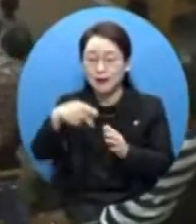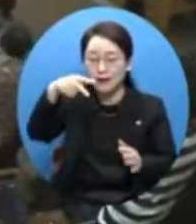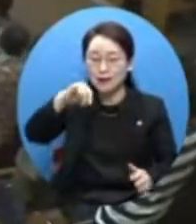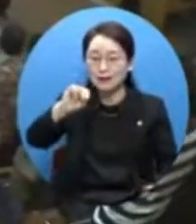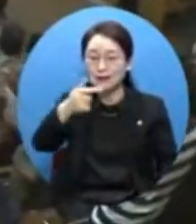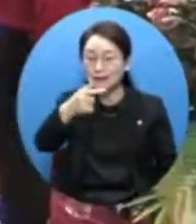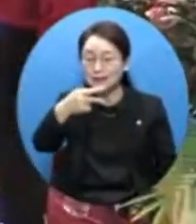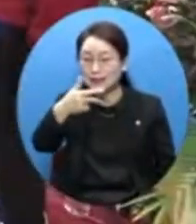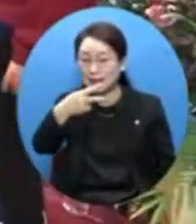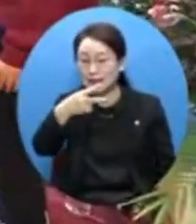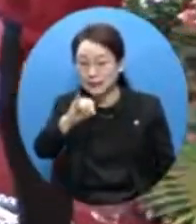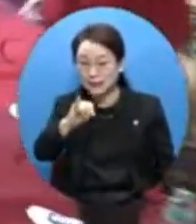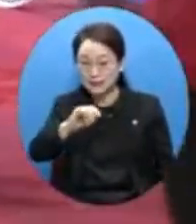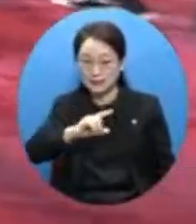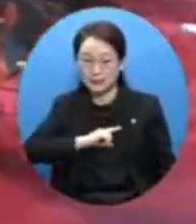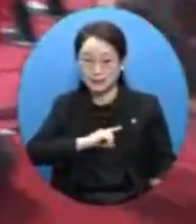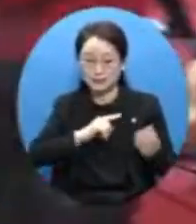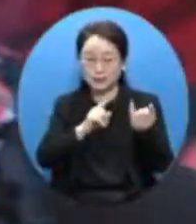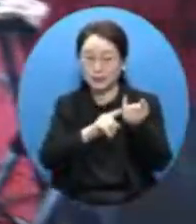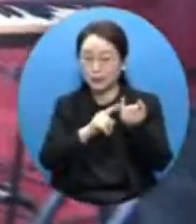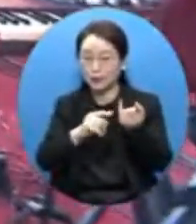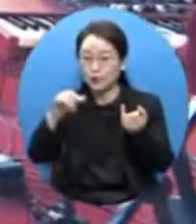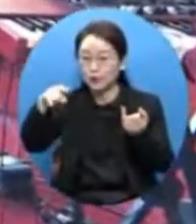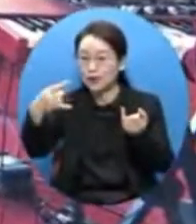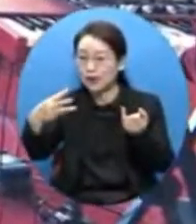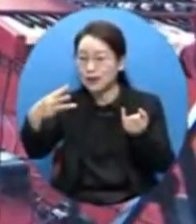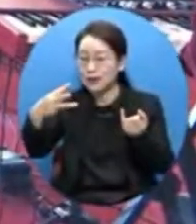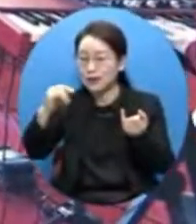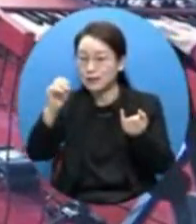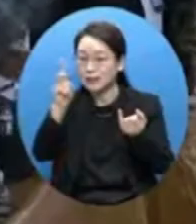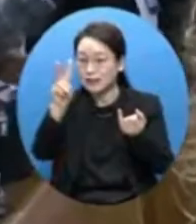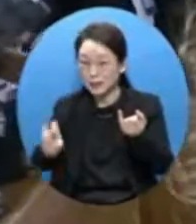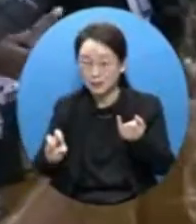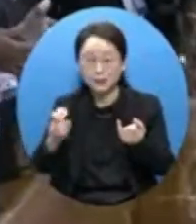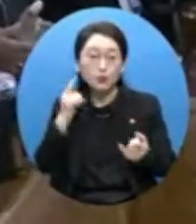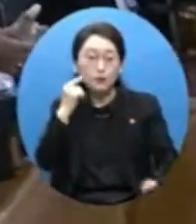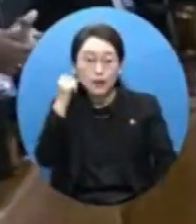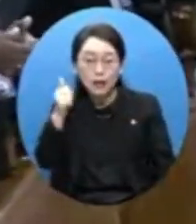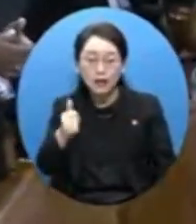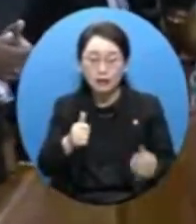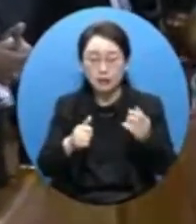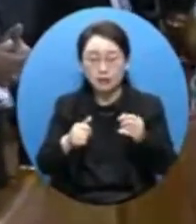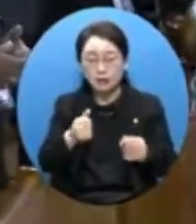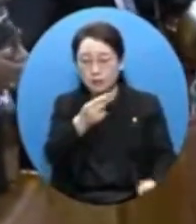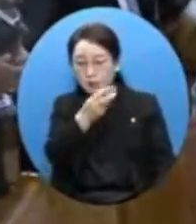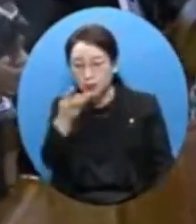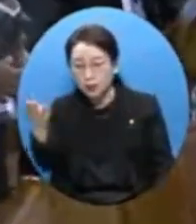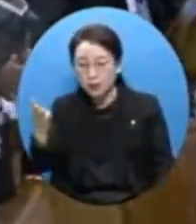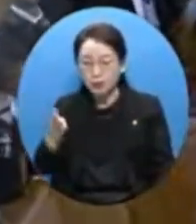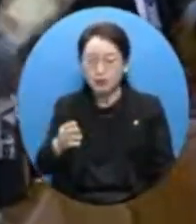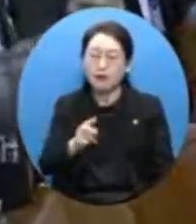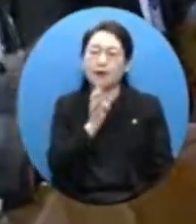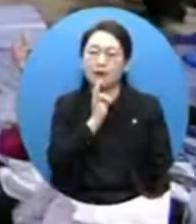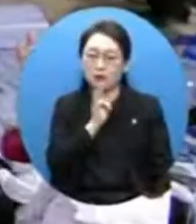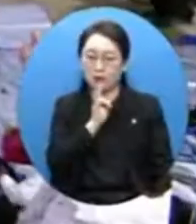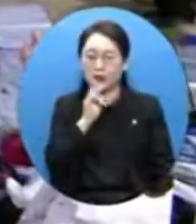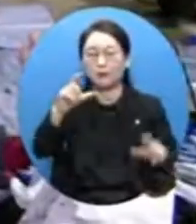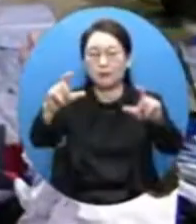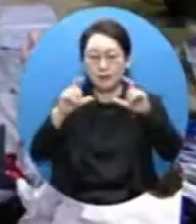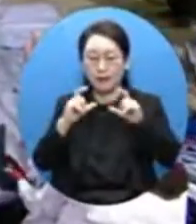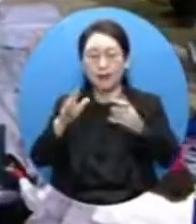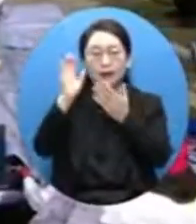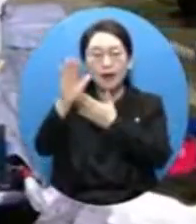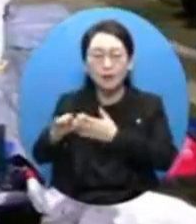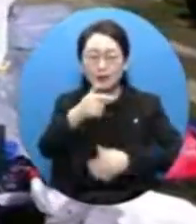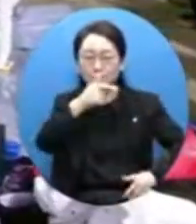목사님과 윌리엄 밀스 목사님 여러 목사님을 통해서 예언된 말씀이기도 합니다. 장차